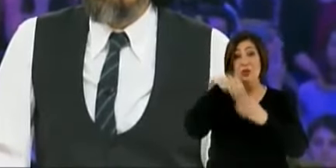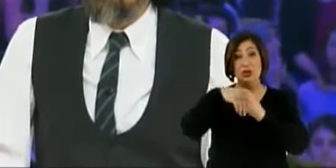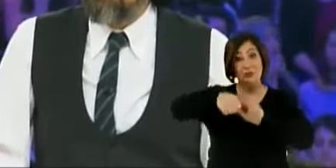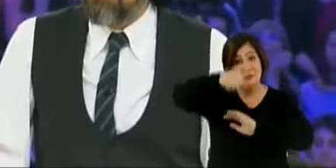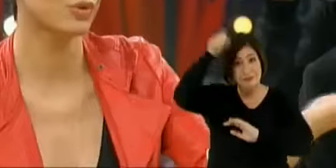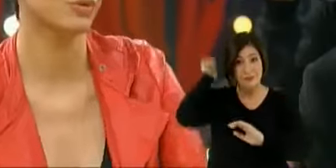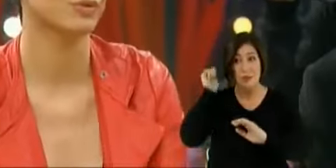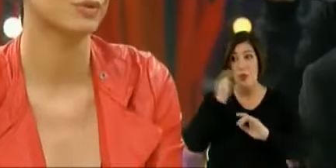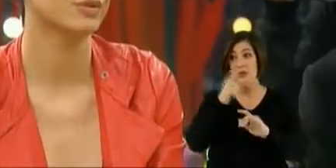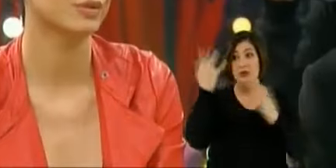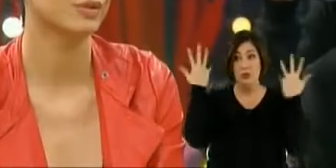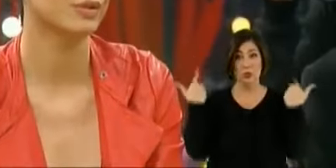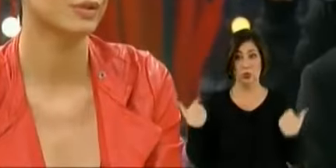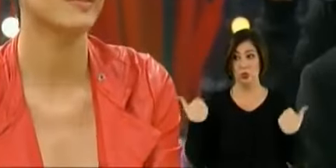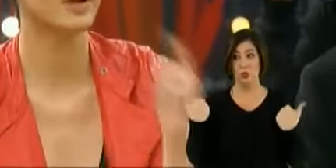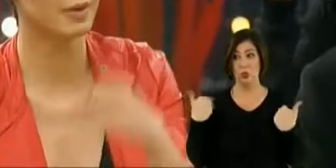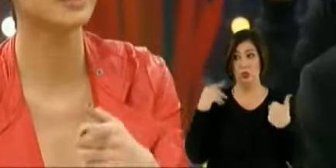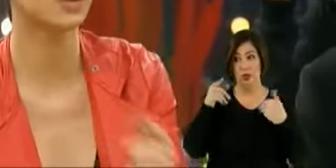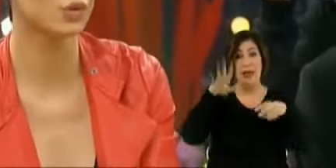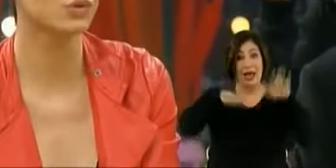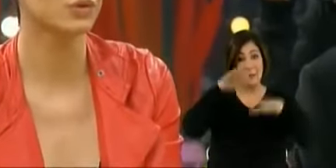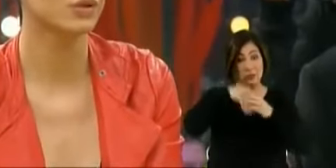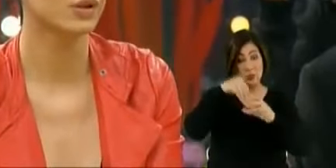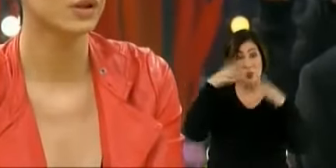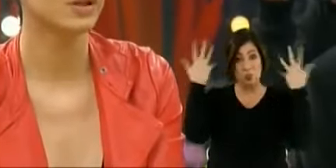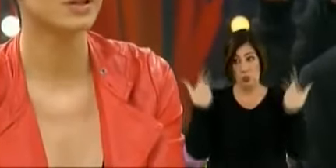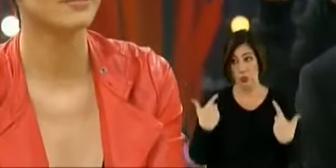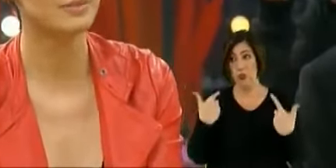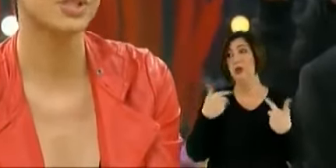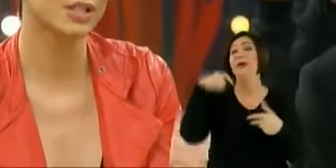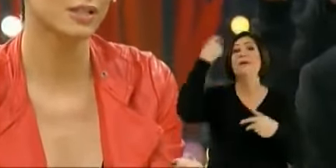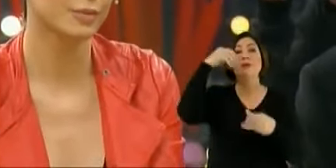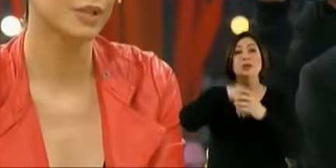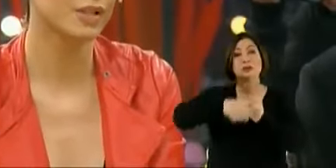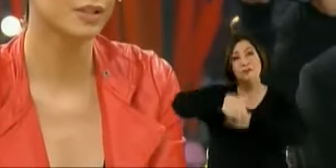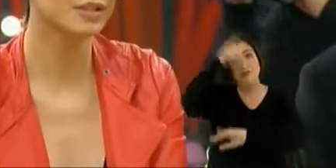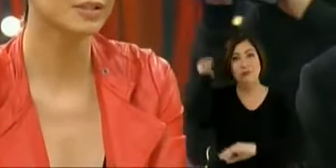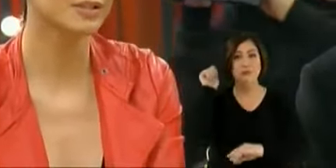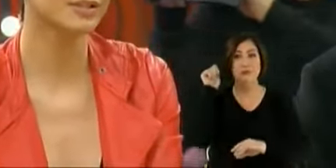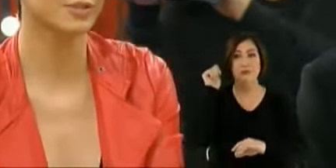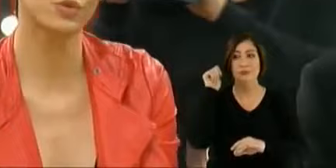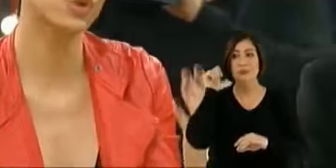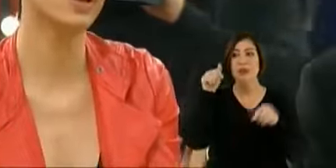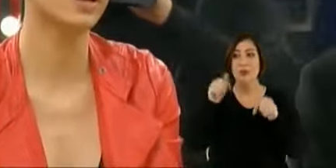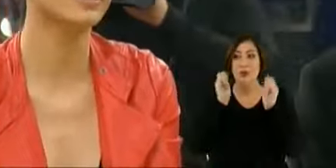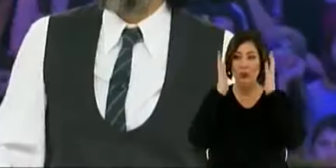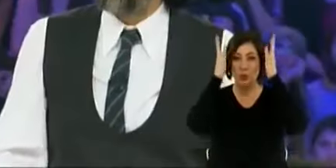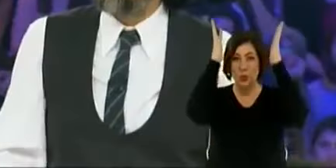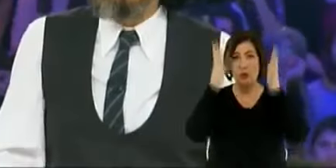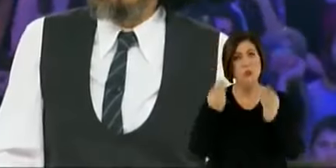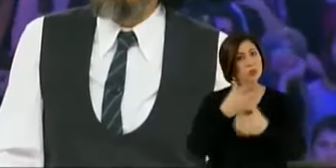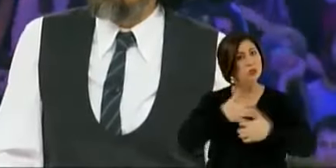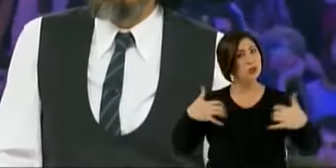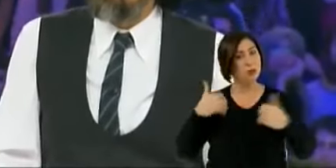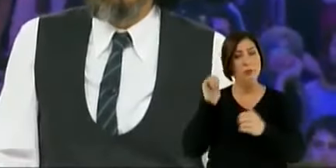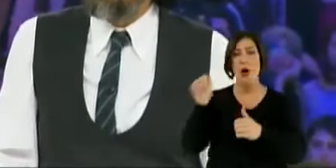için kazıttım. Orada saçlarım uzun. Burada uzun. Fragmanda da uzun. Evet. Film için kazıttım saçları. Şimdi ne güzel